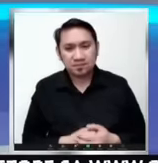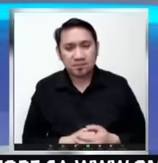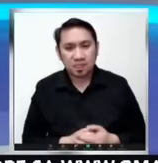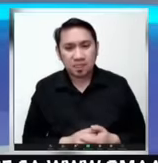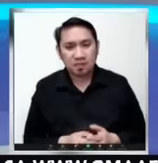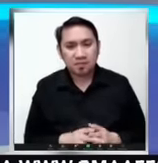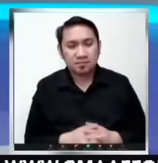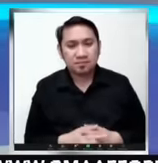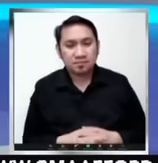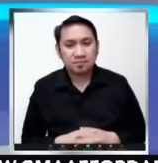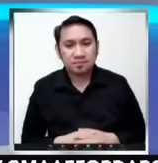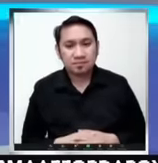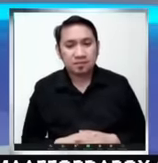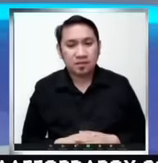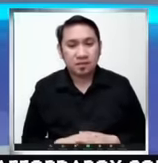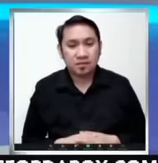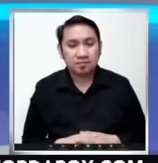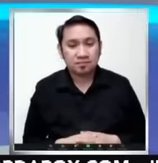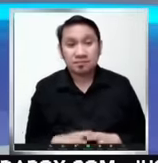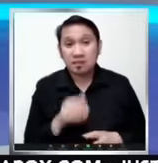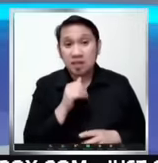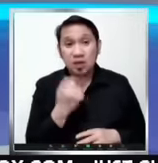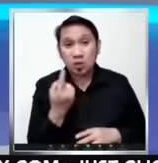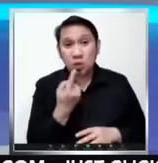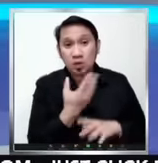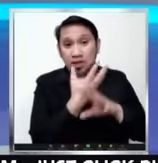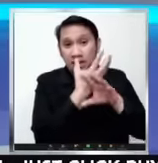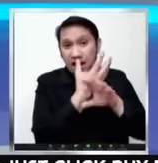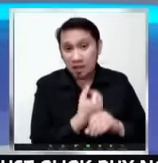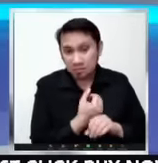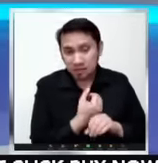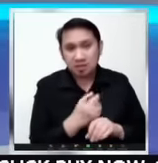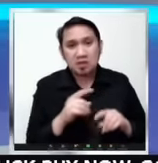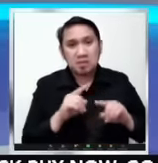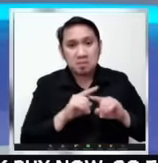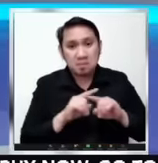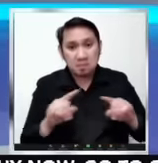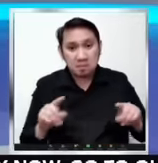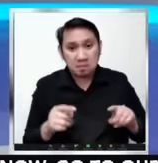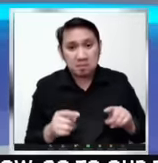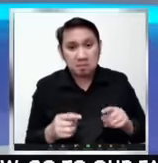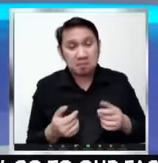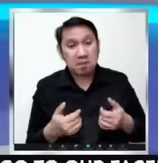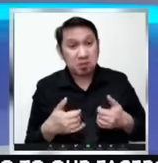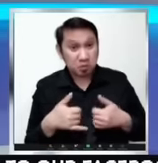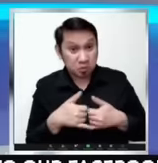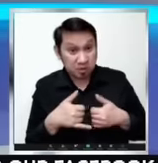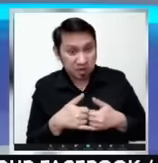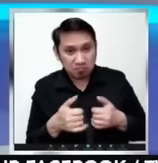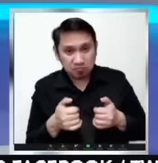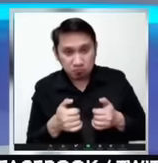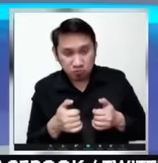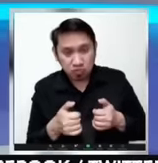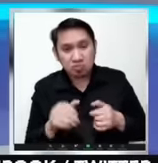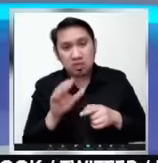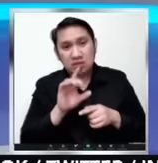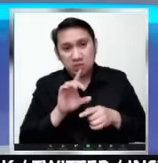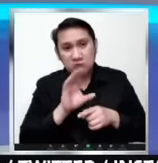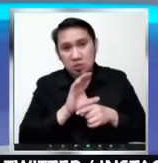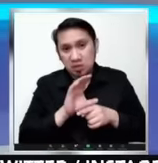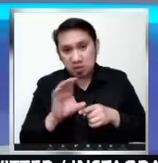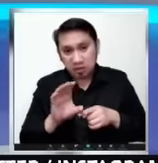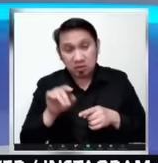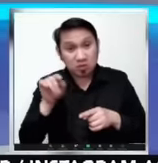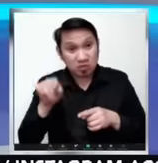Hindi na lang hobby, kundi career na rin ang gaming ngayon. At next level ang hatid ng isang universidad sa bansa